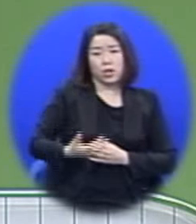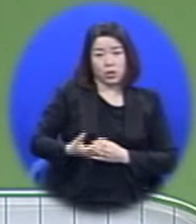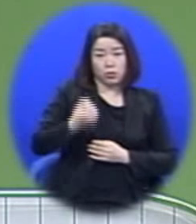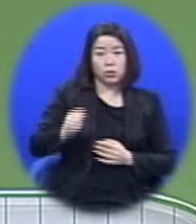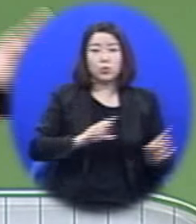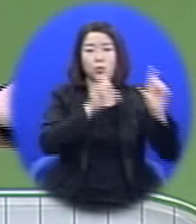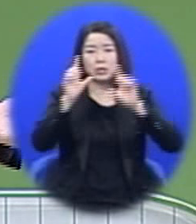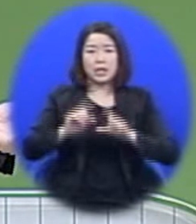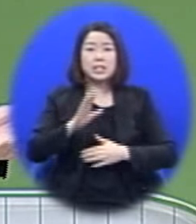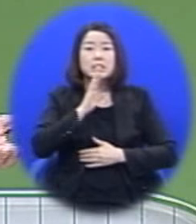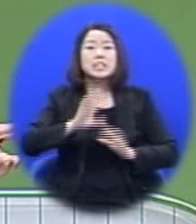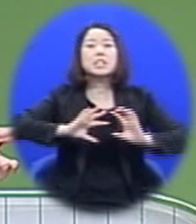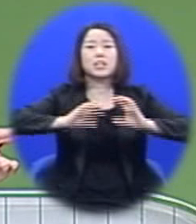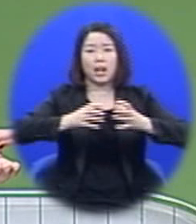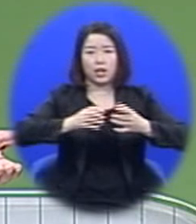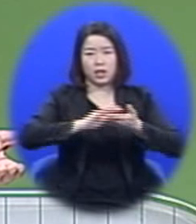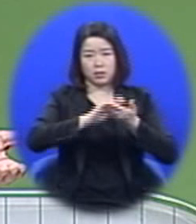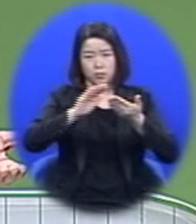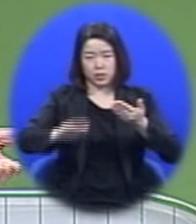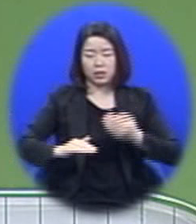사는 실제의 나라예요.